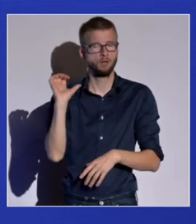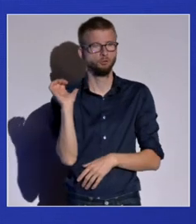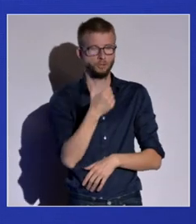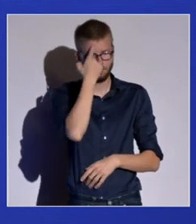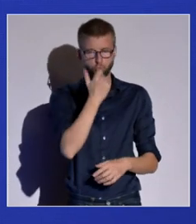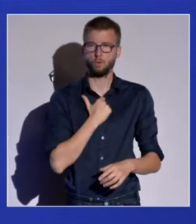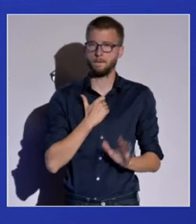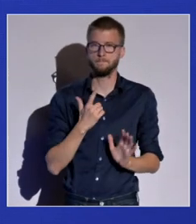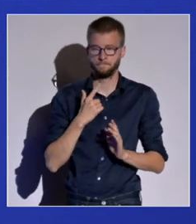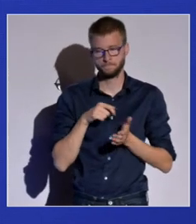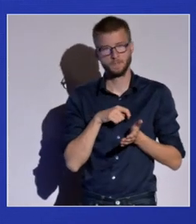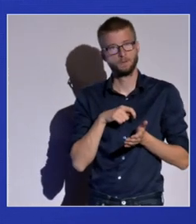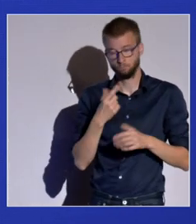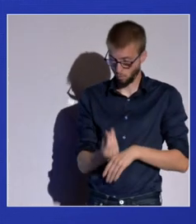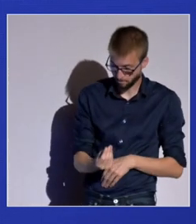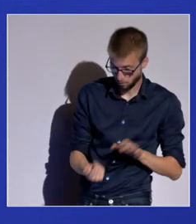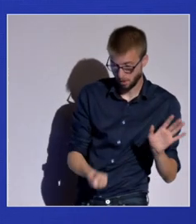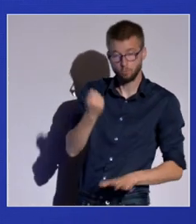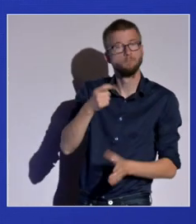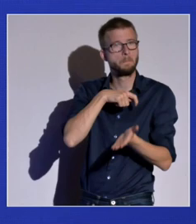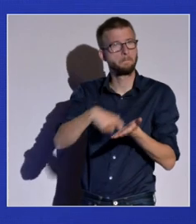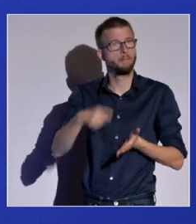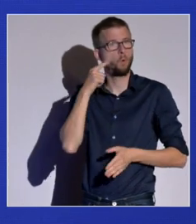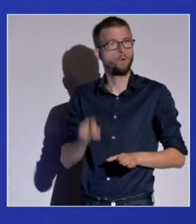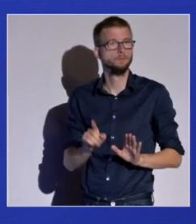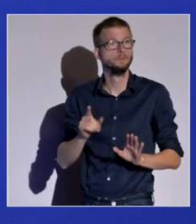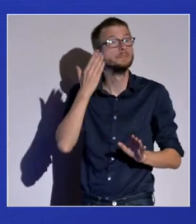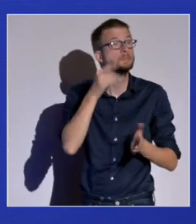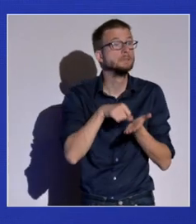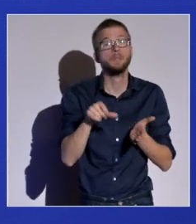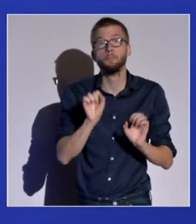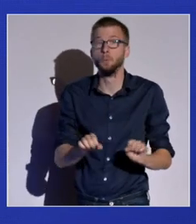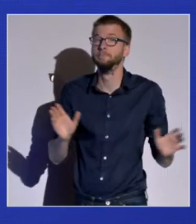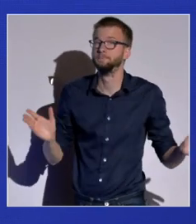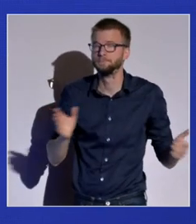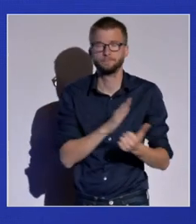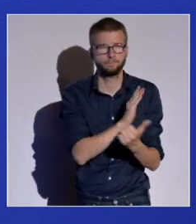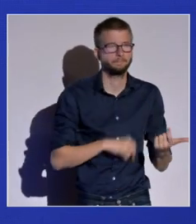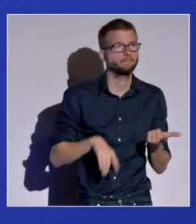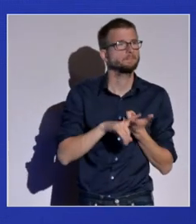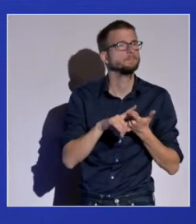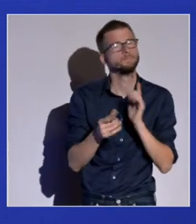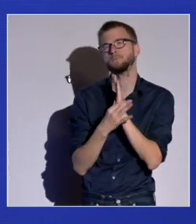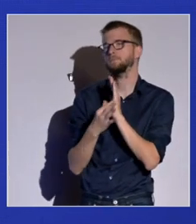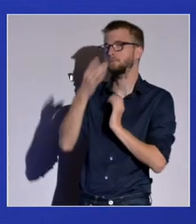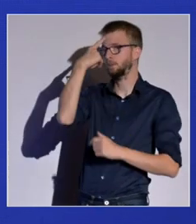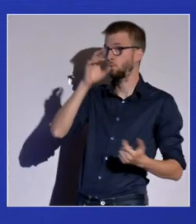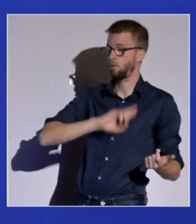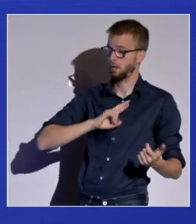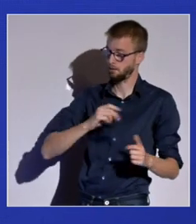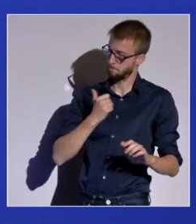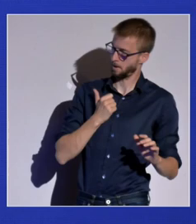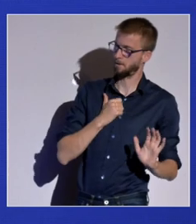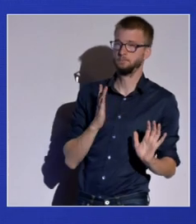Tu paies l'éducation de tes enfants, si tu en as les moyens. Tu cotises pour ta retraite,